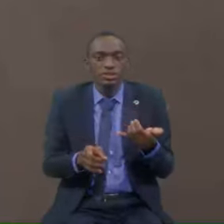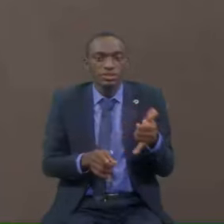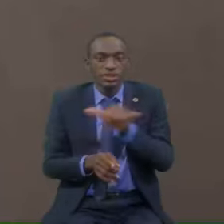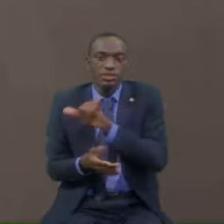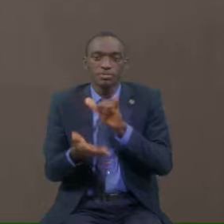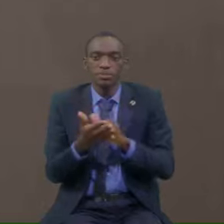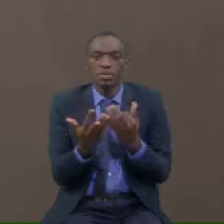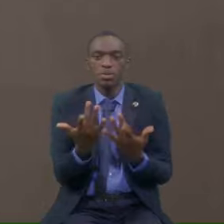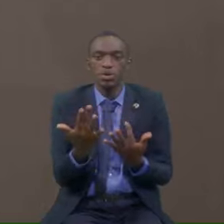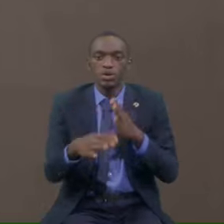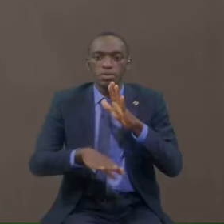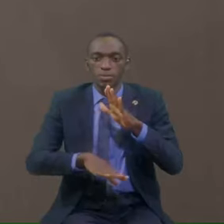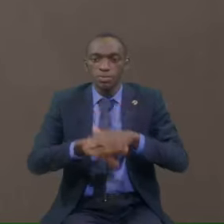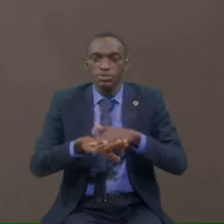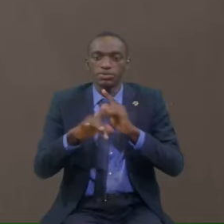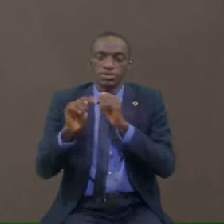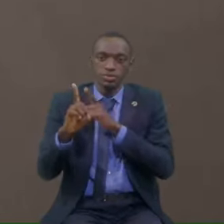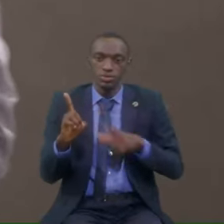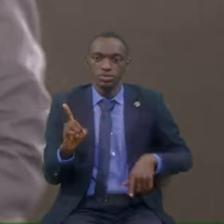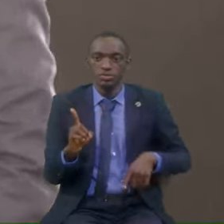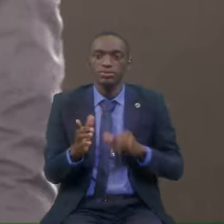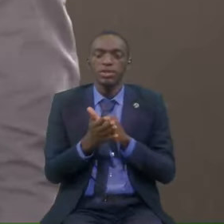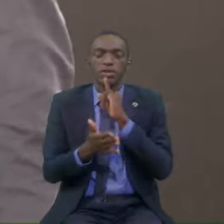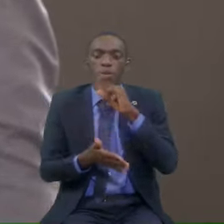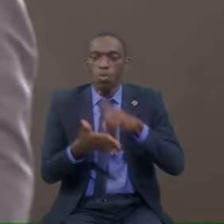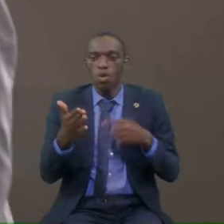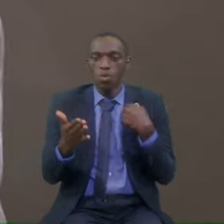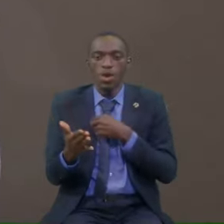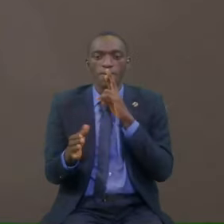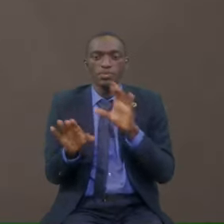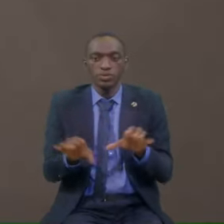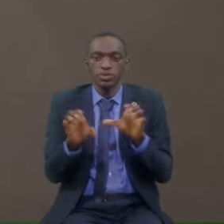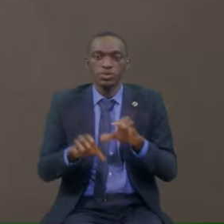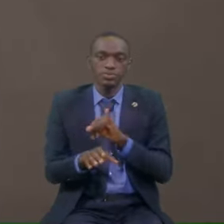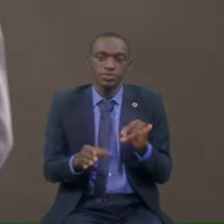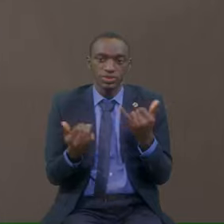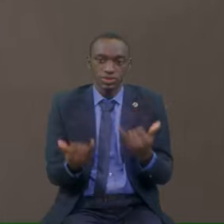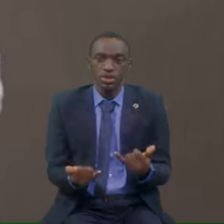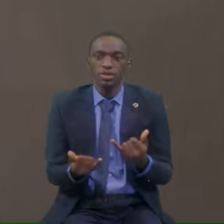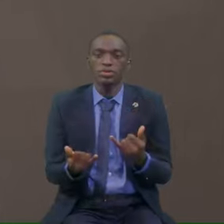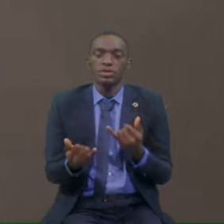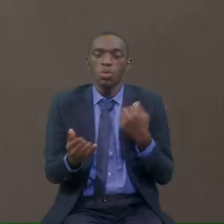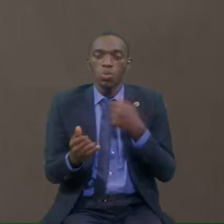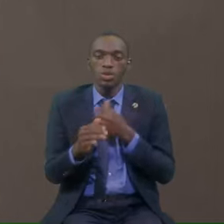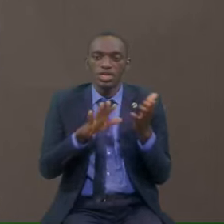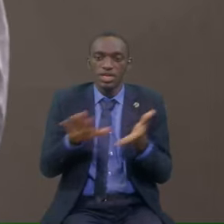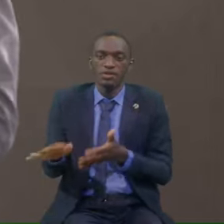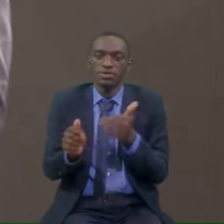ceux qui se confient en l'Éternel, c'est ce que nous faisons maintenant. Nous laissons toute autre chose